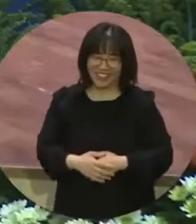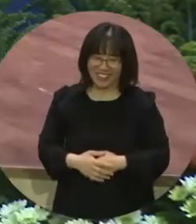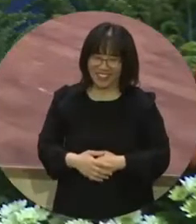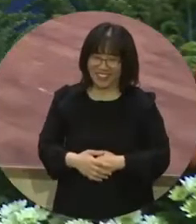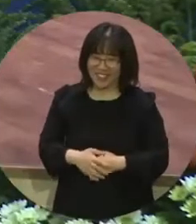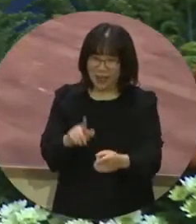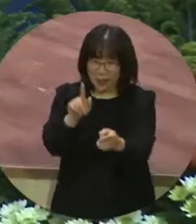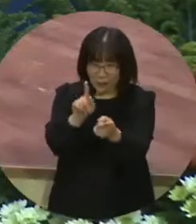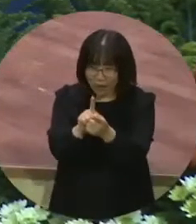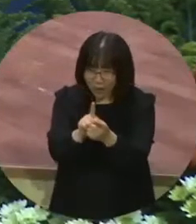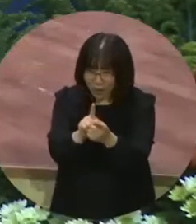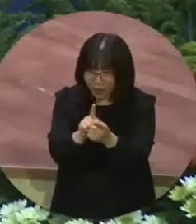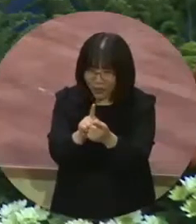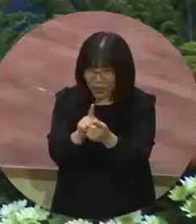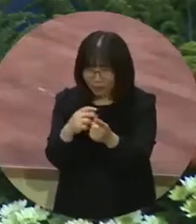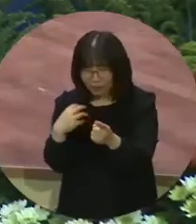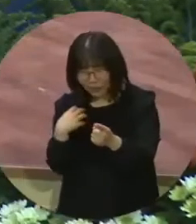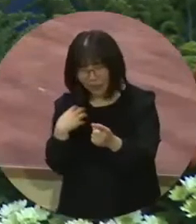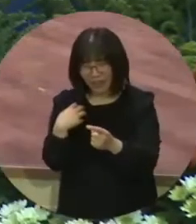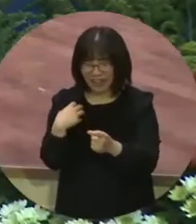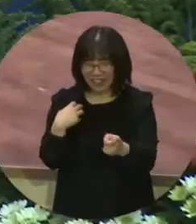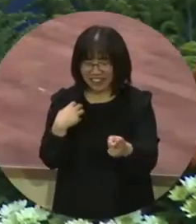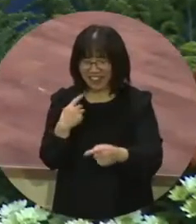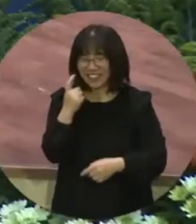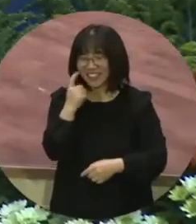이건 가짜예요, 가짜.